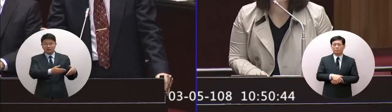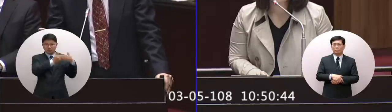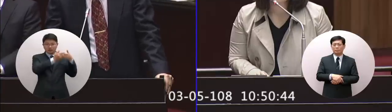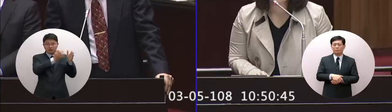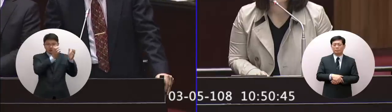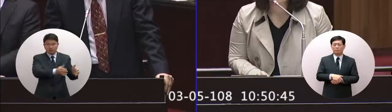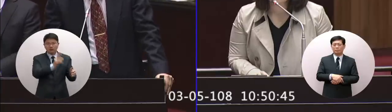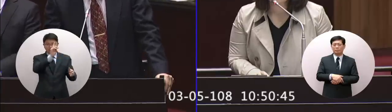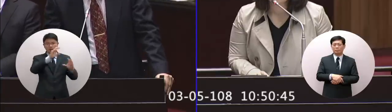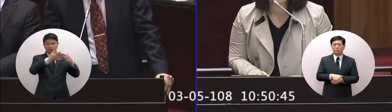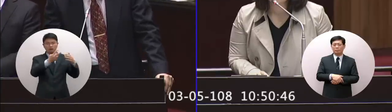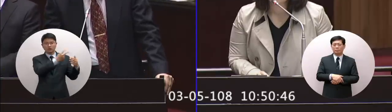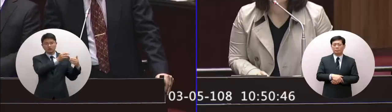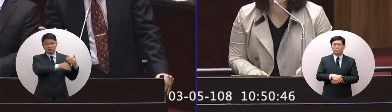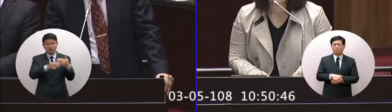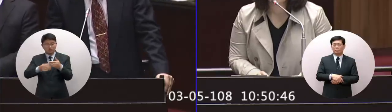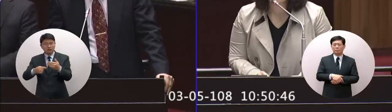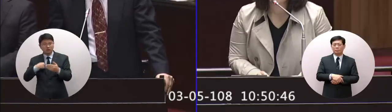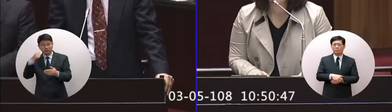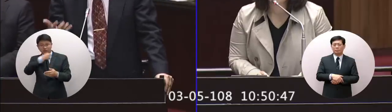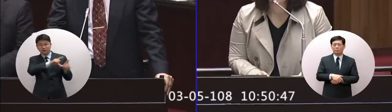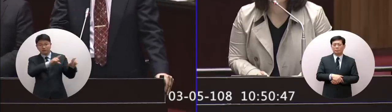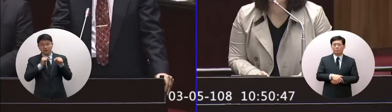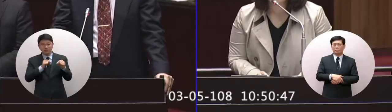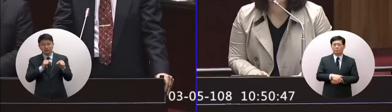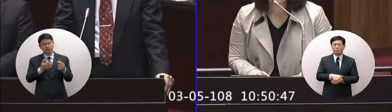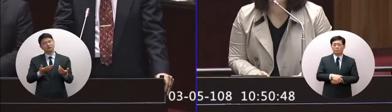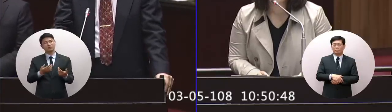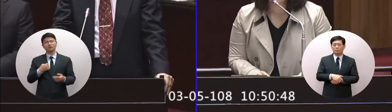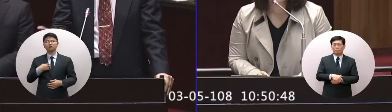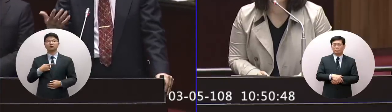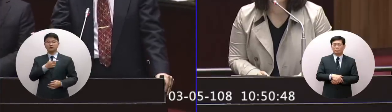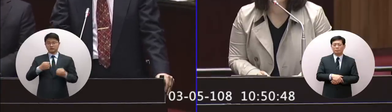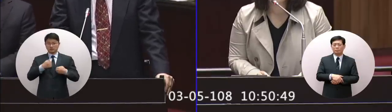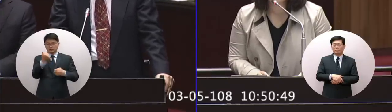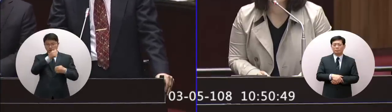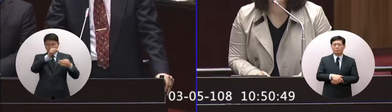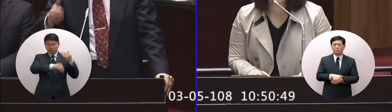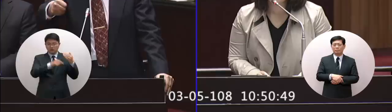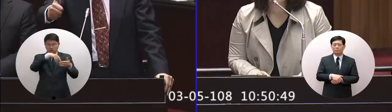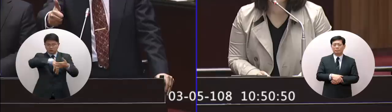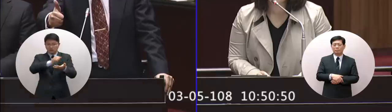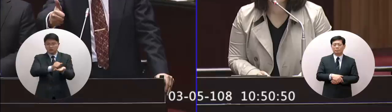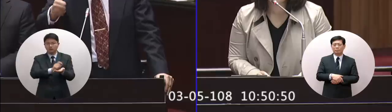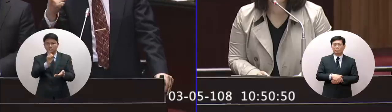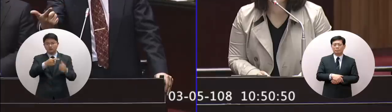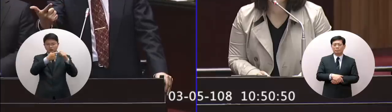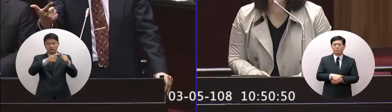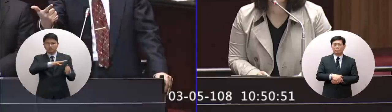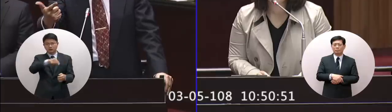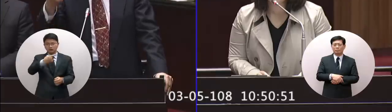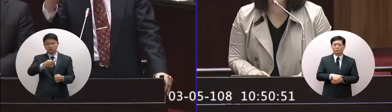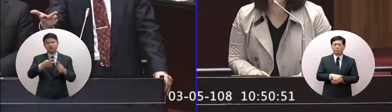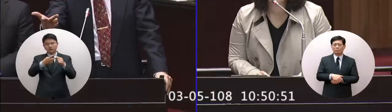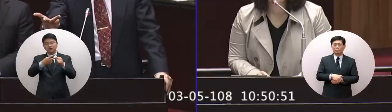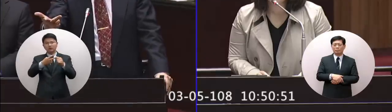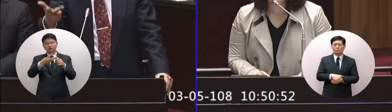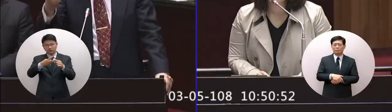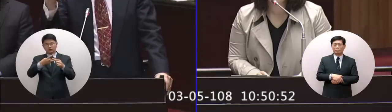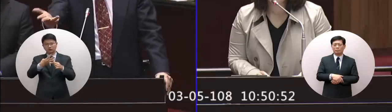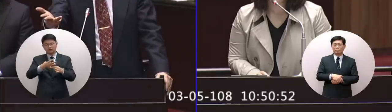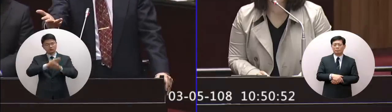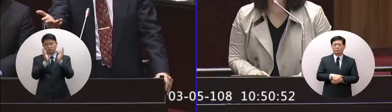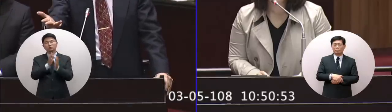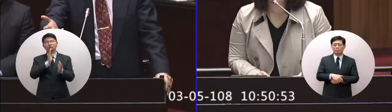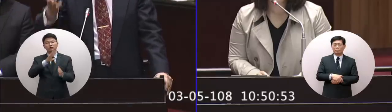一国两制台湾方案。习五条简单来讲，哪五条？第一条统一，第二条统一，第三条